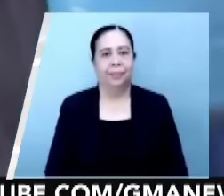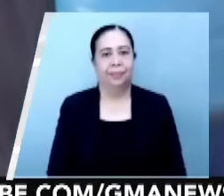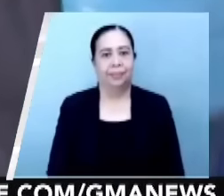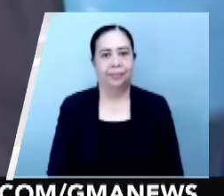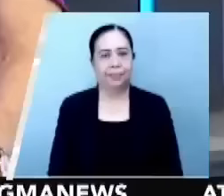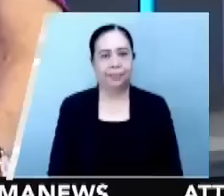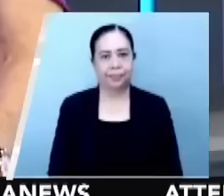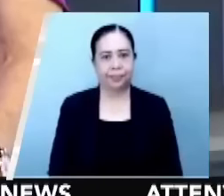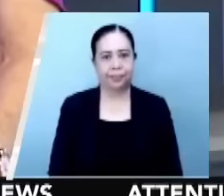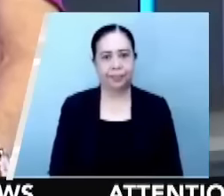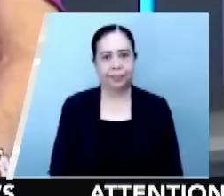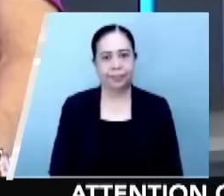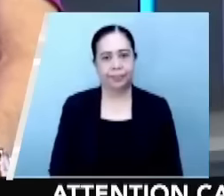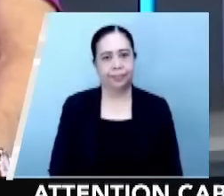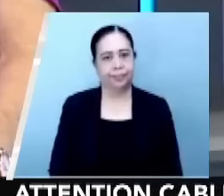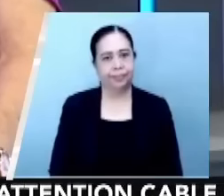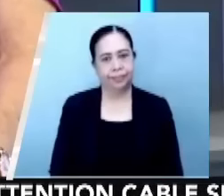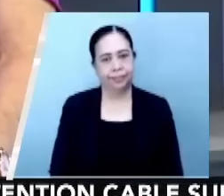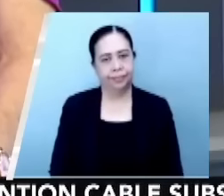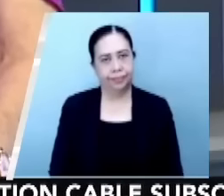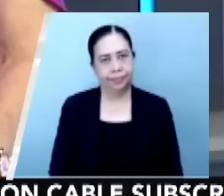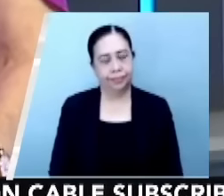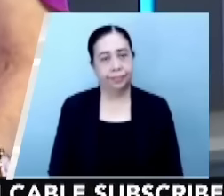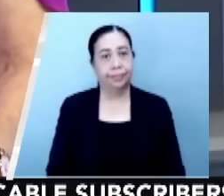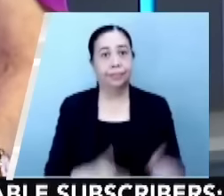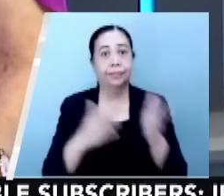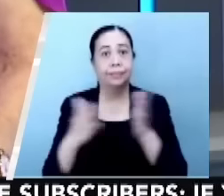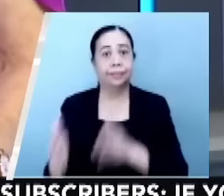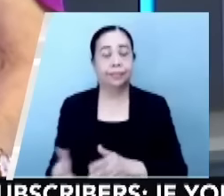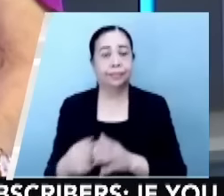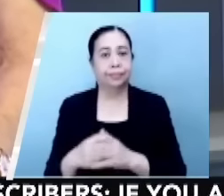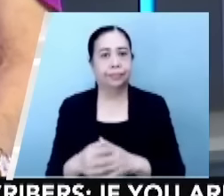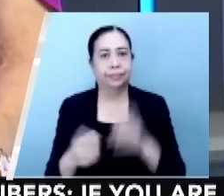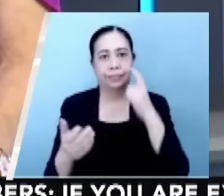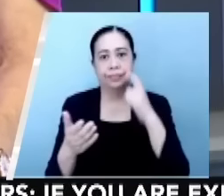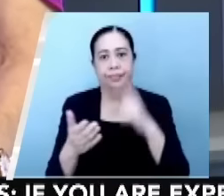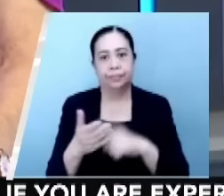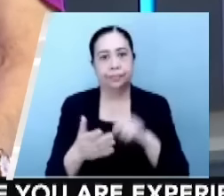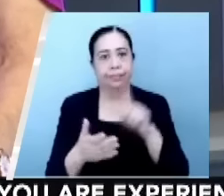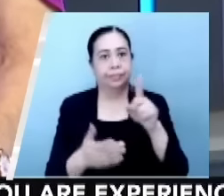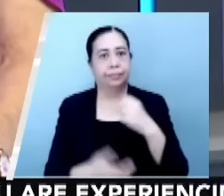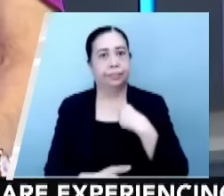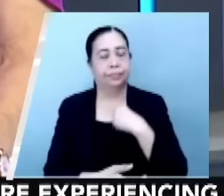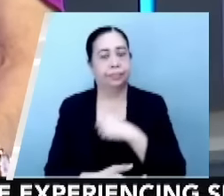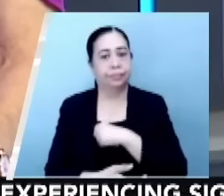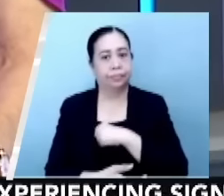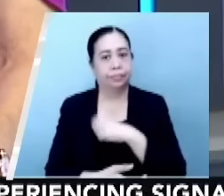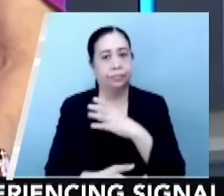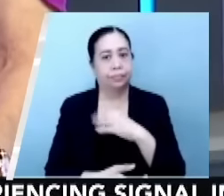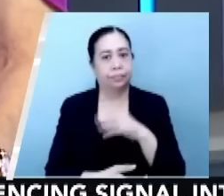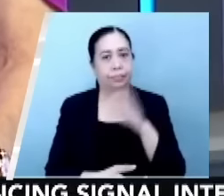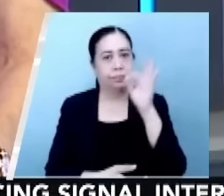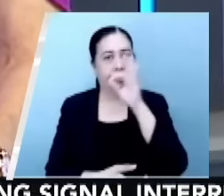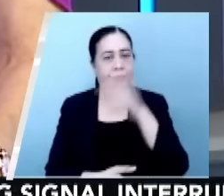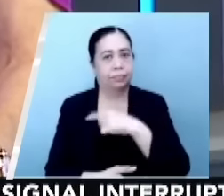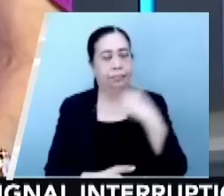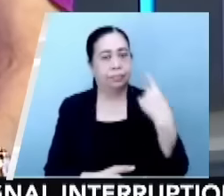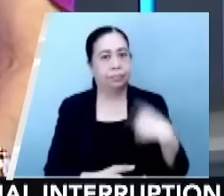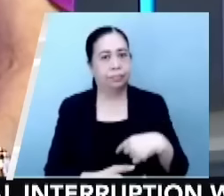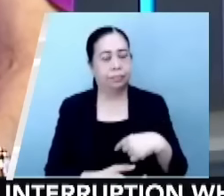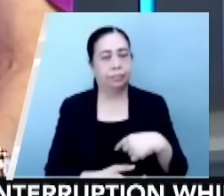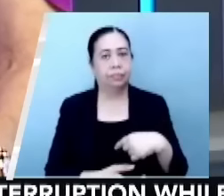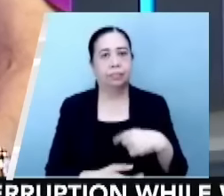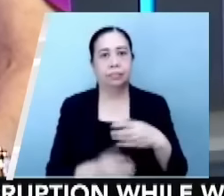oras. Sa ibang balita, pinuna ng isang senador at isang Filipino-Chinese civic leader